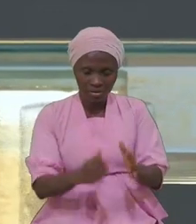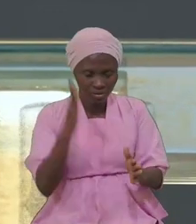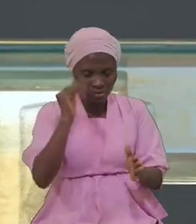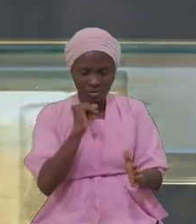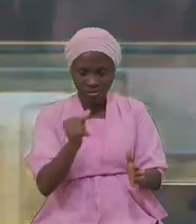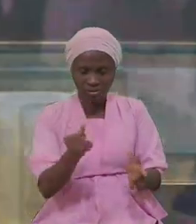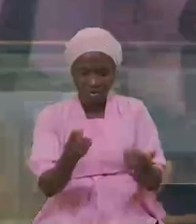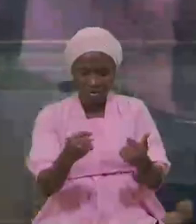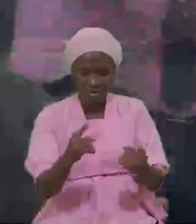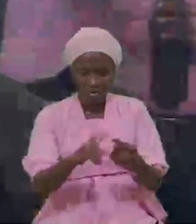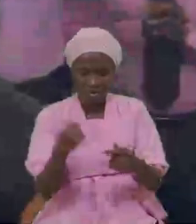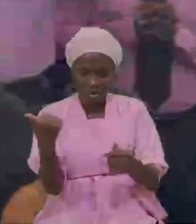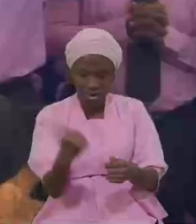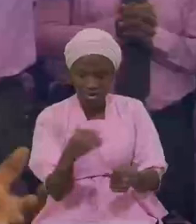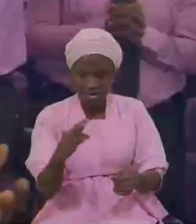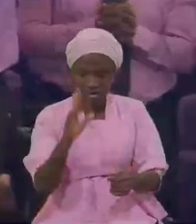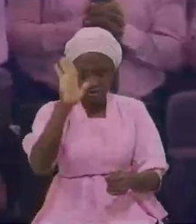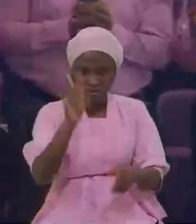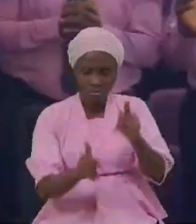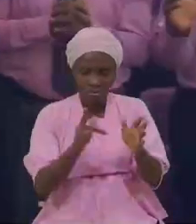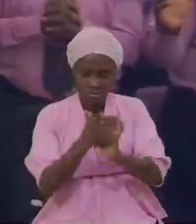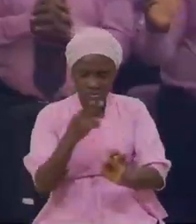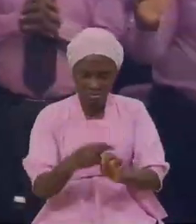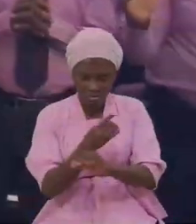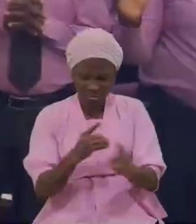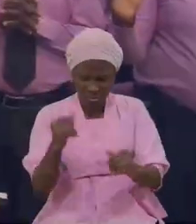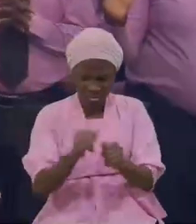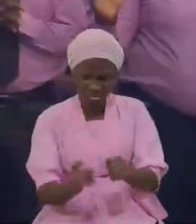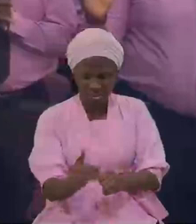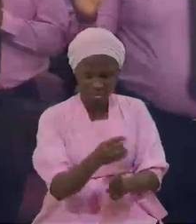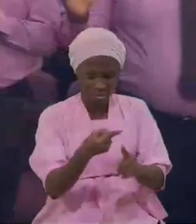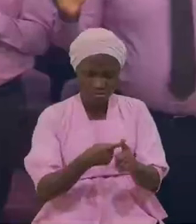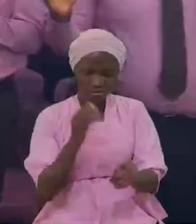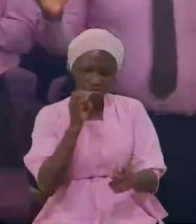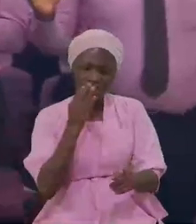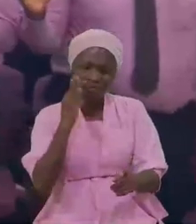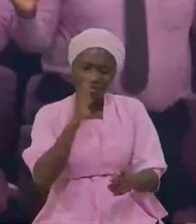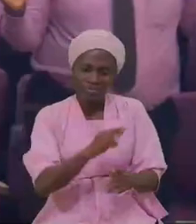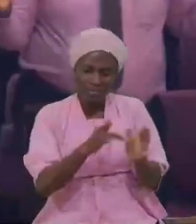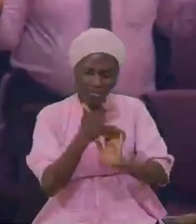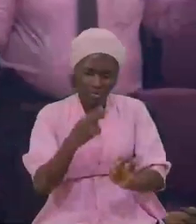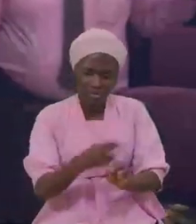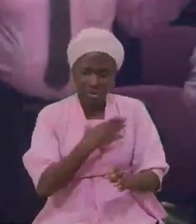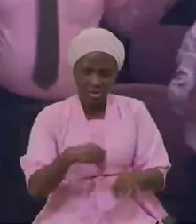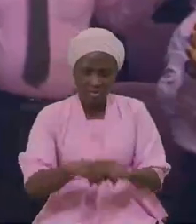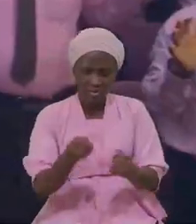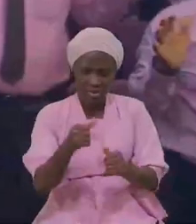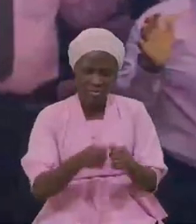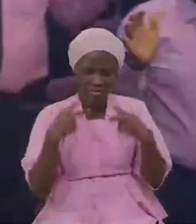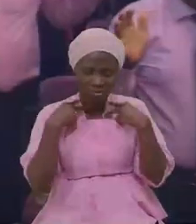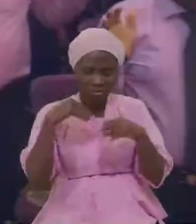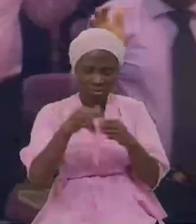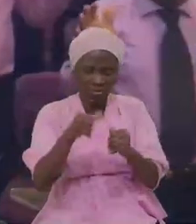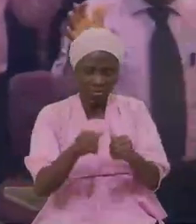peuple. N'atteigne pas ton peuple. Délivre tout le monde du mal. Et brise tout joug dans toute